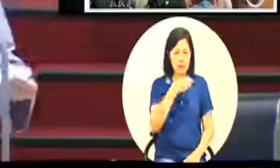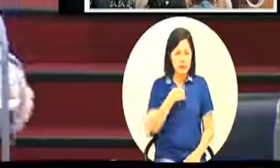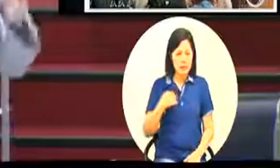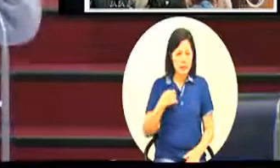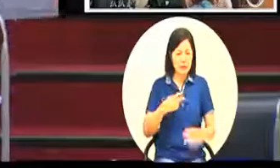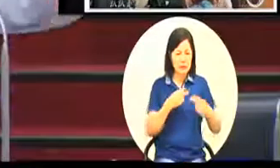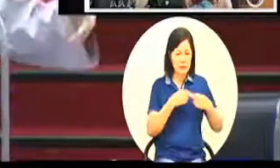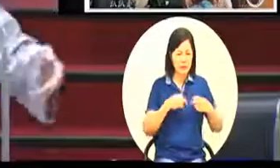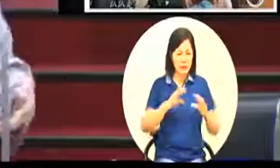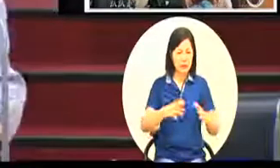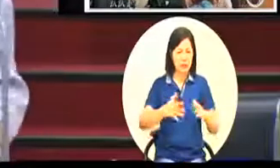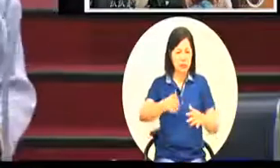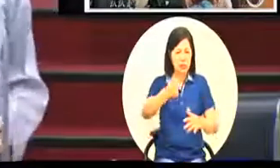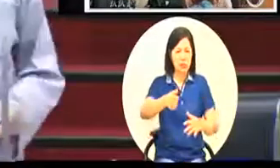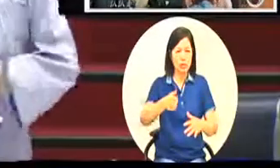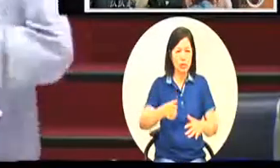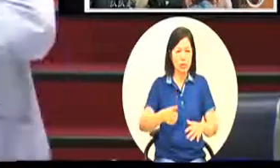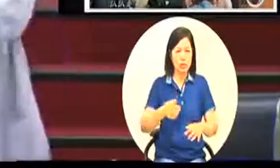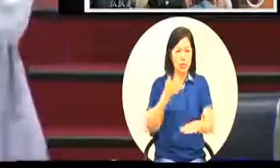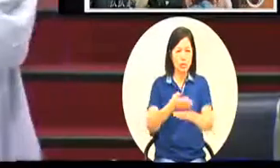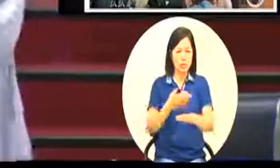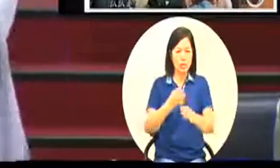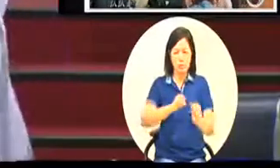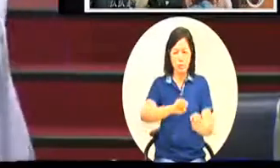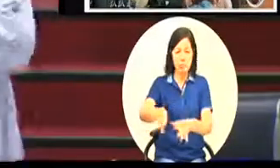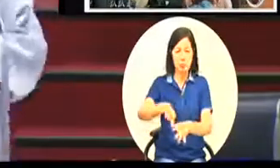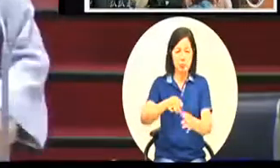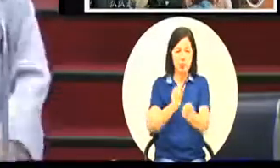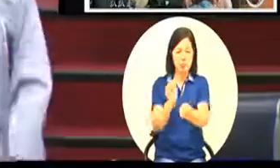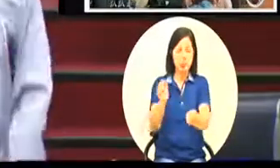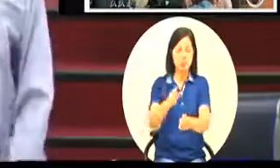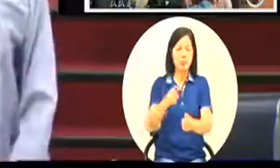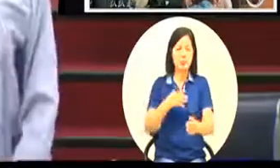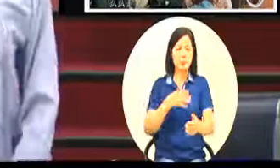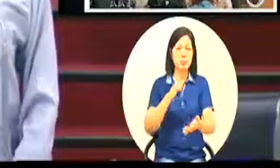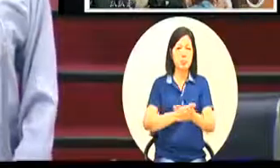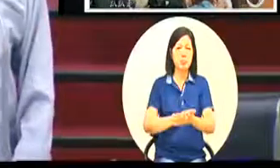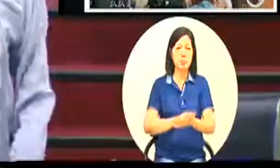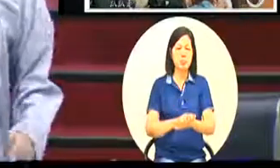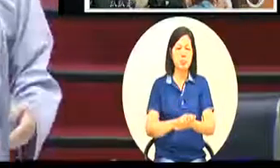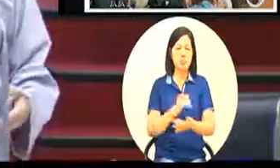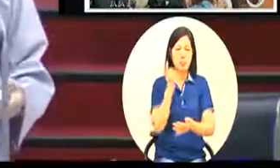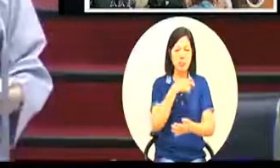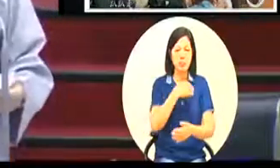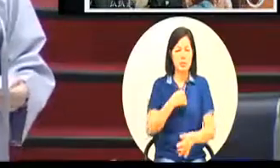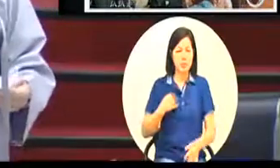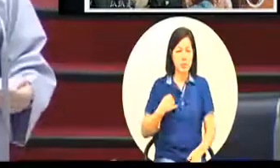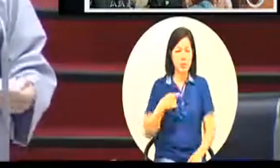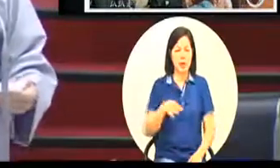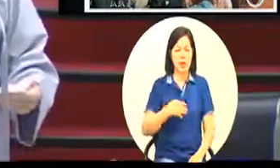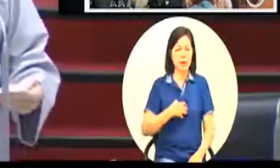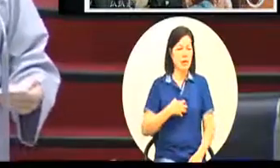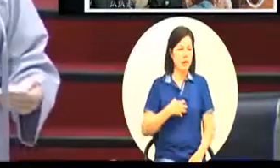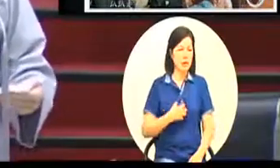英文的总统放阿扁总统啦。伊讲即个出来，近日中拄我讲的，啊，这要惊死人，毋呾呢？暗